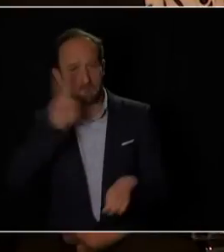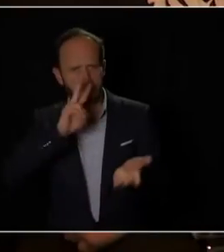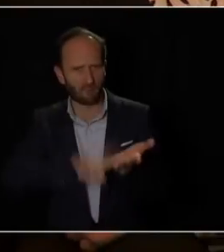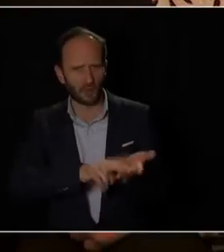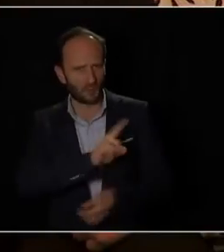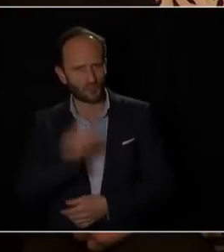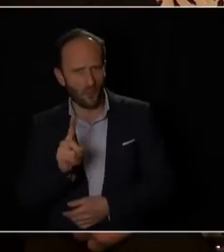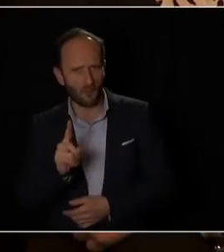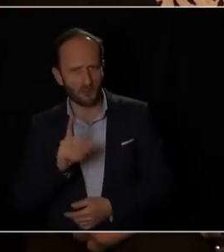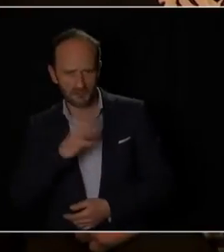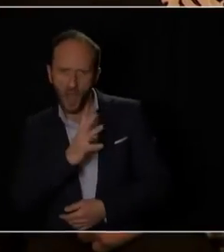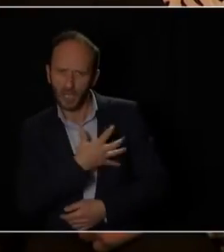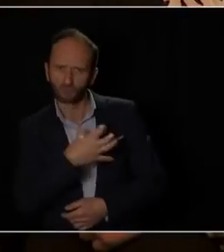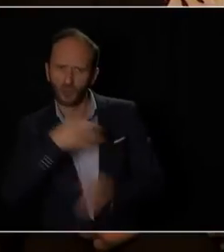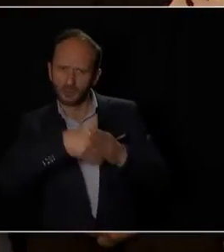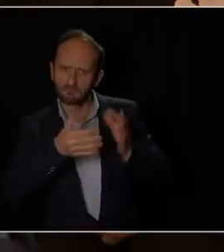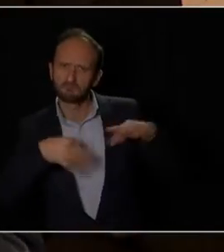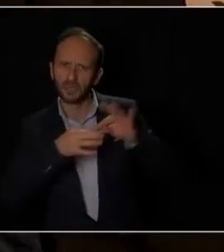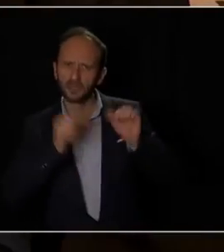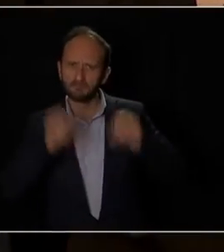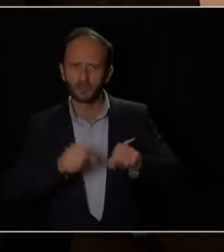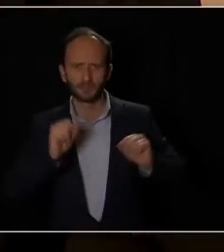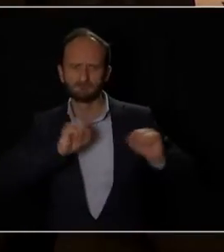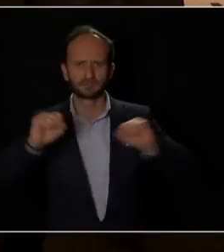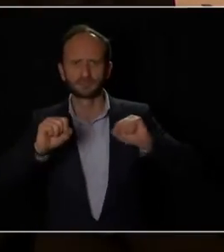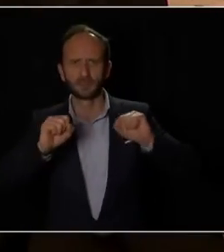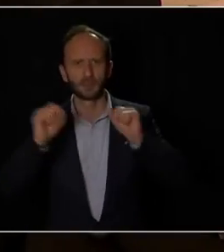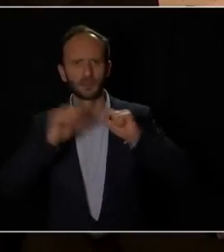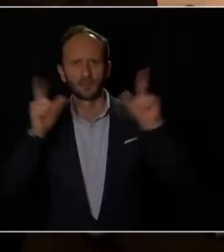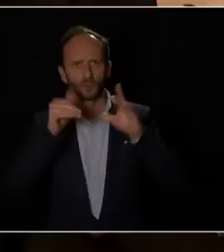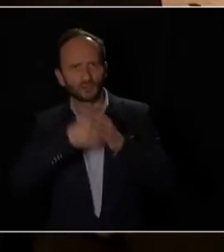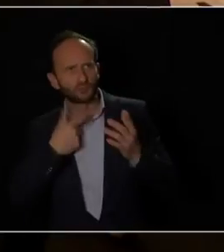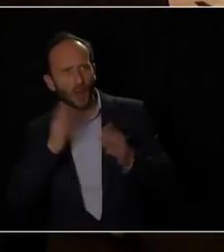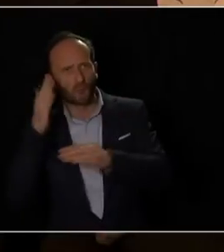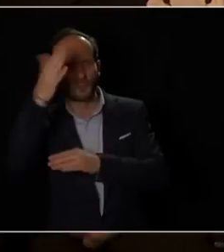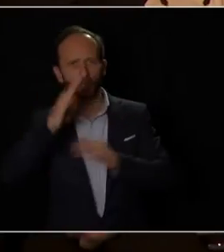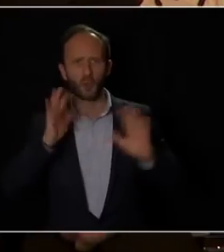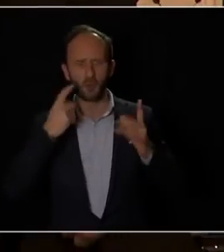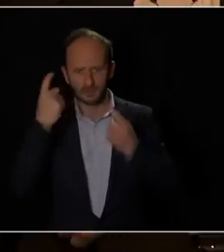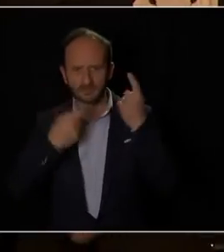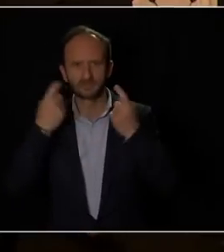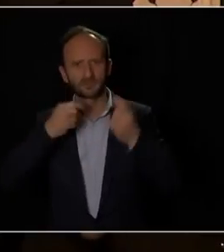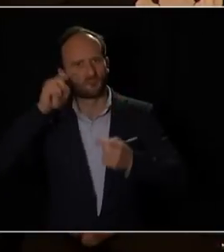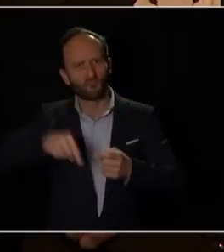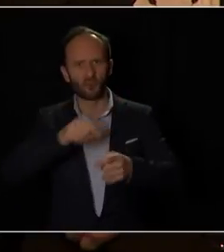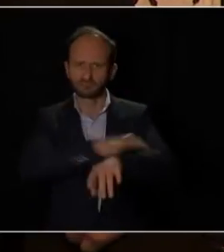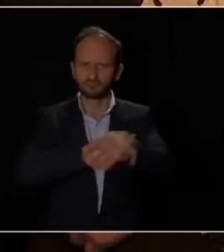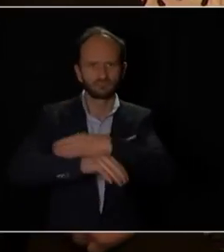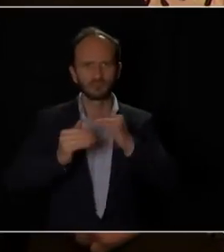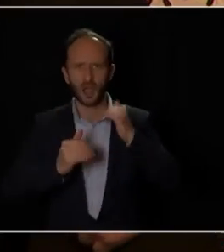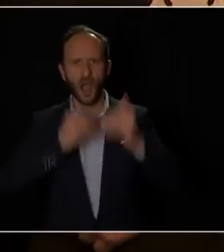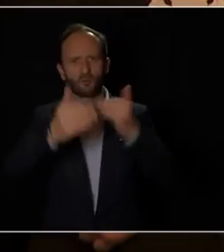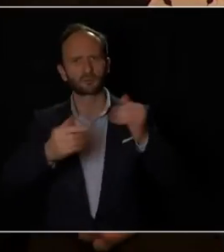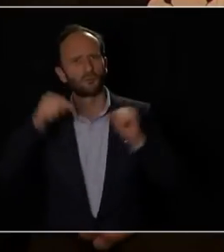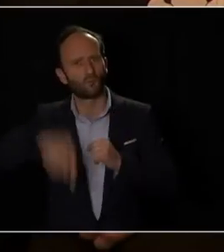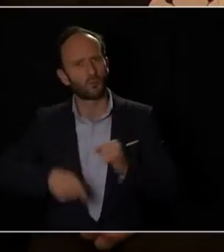pays a des ressources fortes en lui-même, en dépit de ses interrogations sur son avenir. Il doit repartir de l'avant et il est capable de le faire.